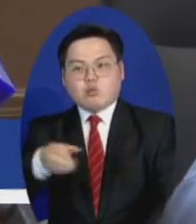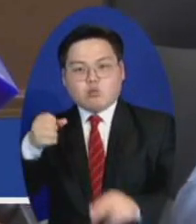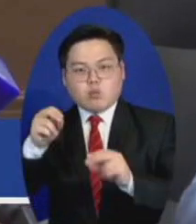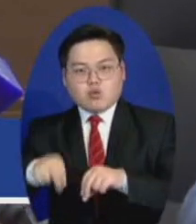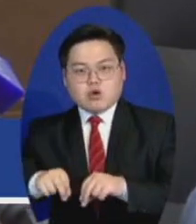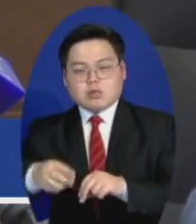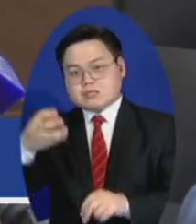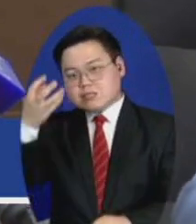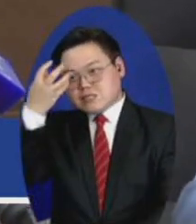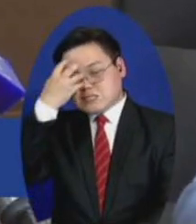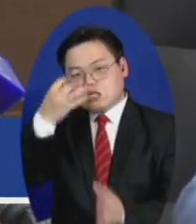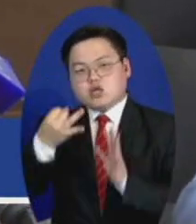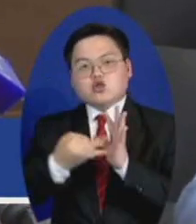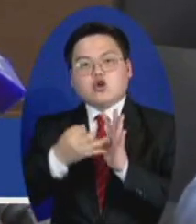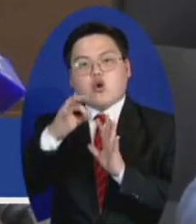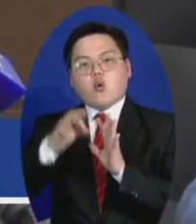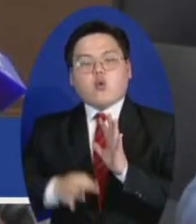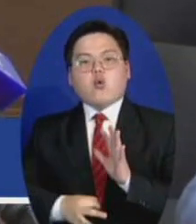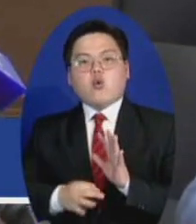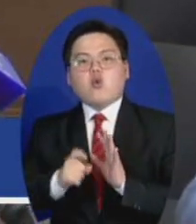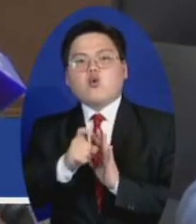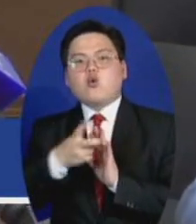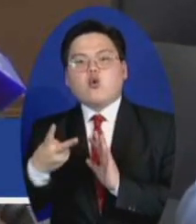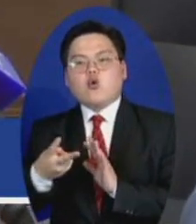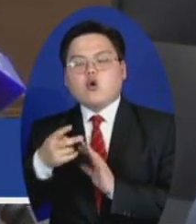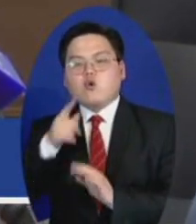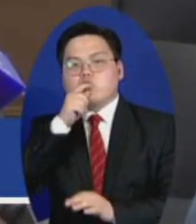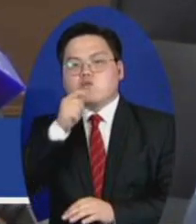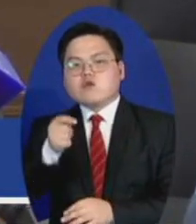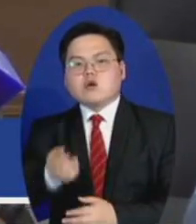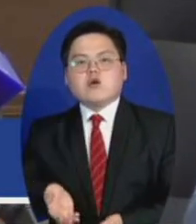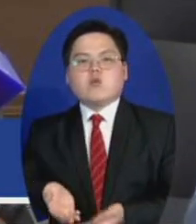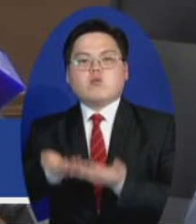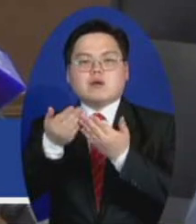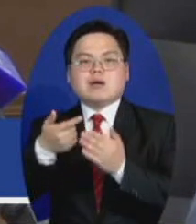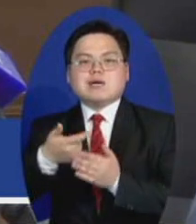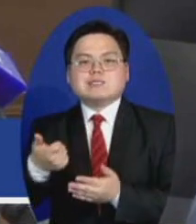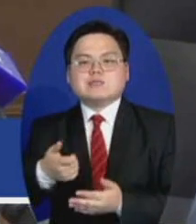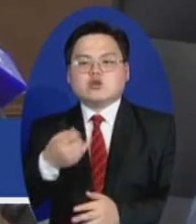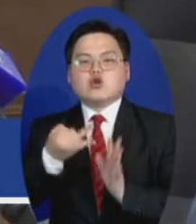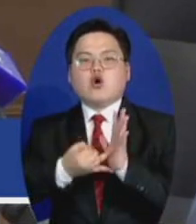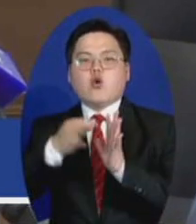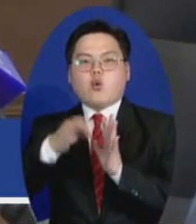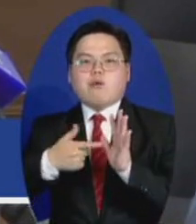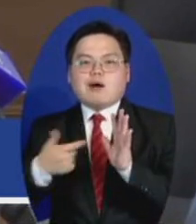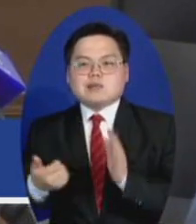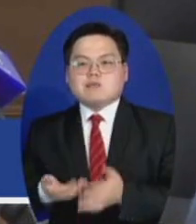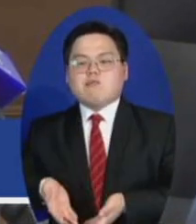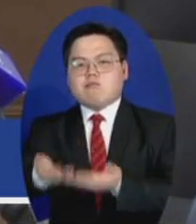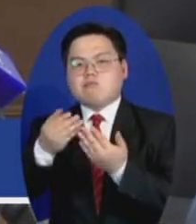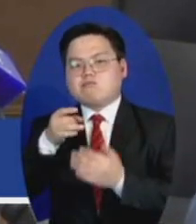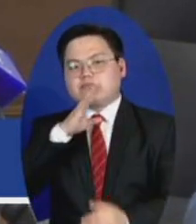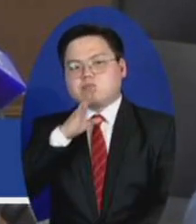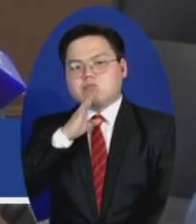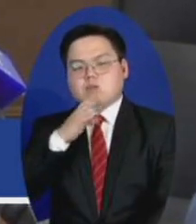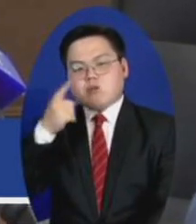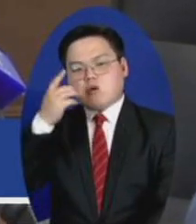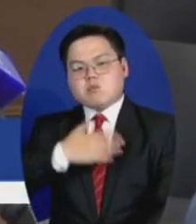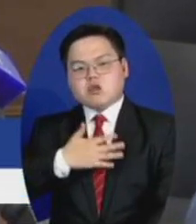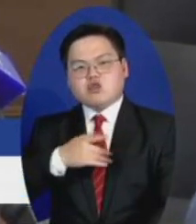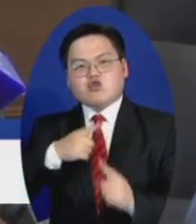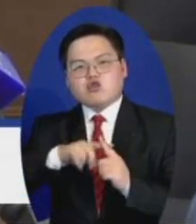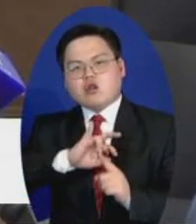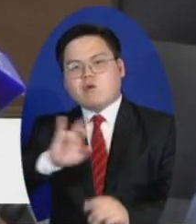одоо засгийн газраас 7% одоо хүүгийн дэмжлэг, тэм хүүг нь хөнгөлж 7% хүүгийн зардлыг энэ авиа компаниудад дотоодын нислэгийг